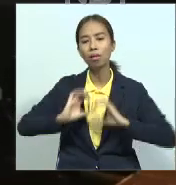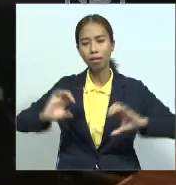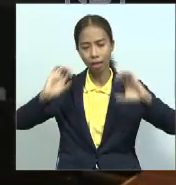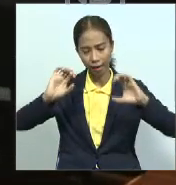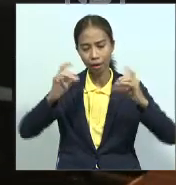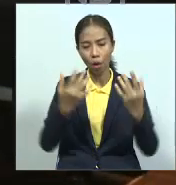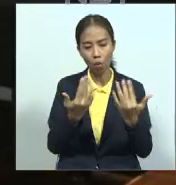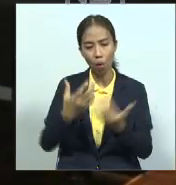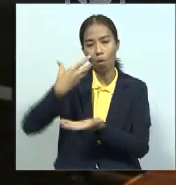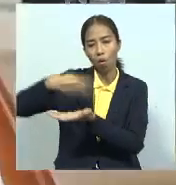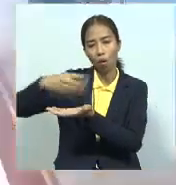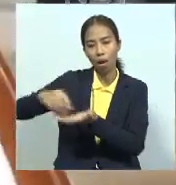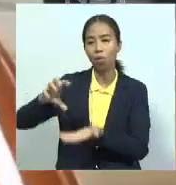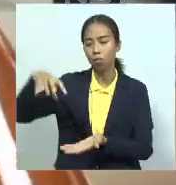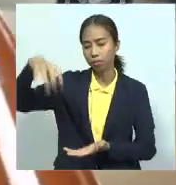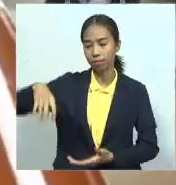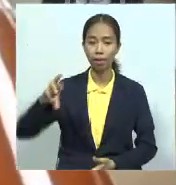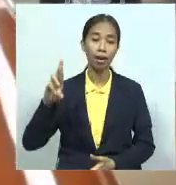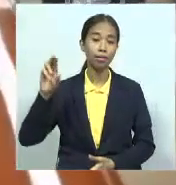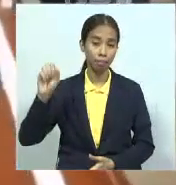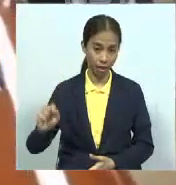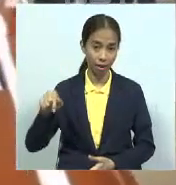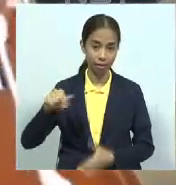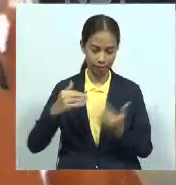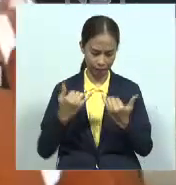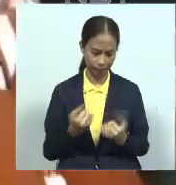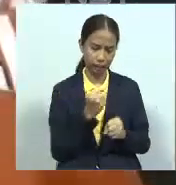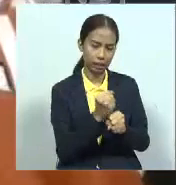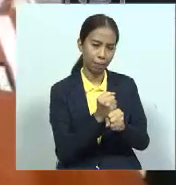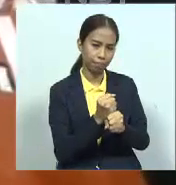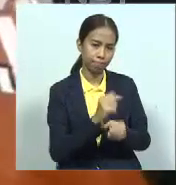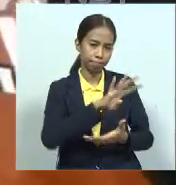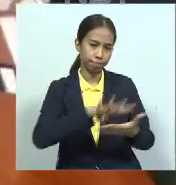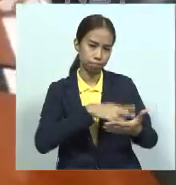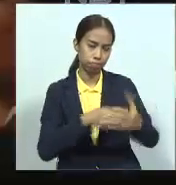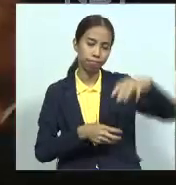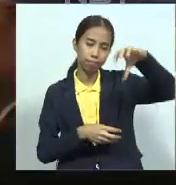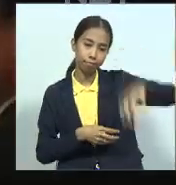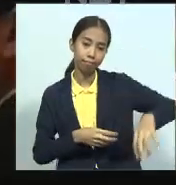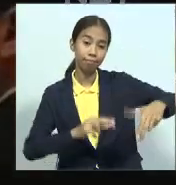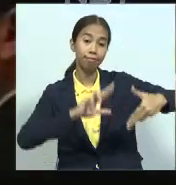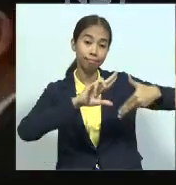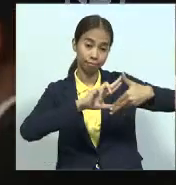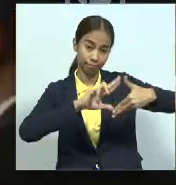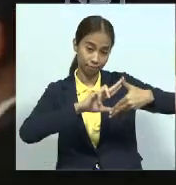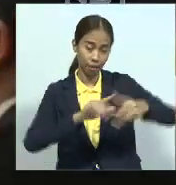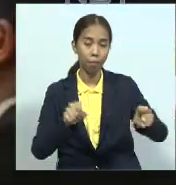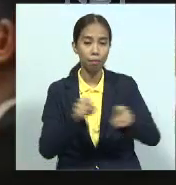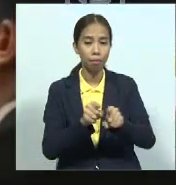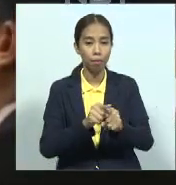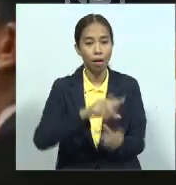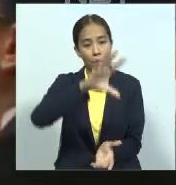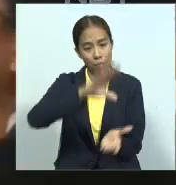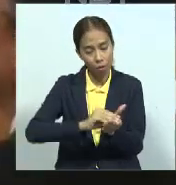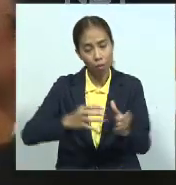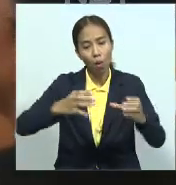งต่อรัฐสภาโดยนายสนธิรัตน์ได้ทำร่างนโยบายที่พรรคพลังประชารัฐรวบรวมนโยบายของพรรคการเมืองใหญ่